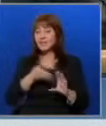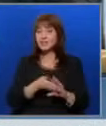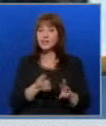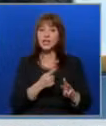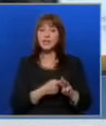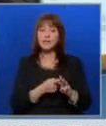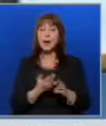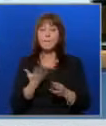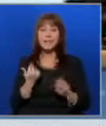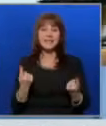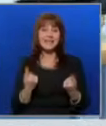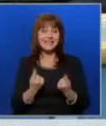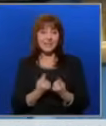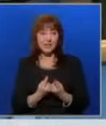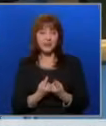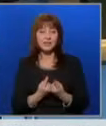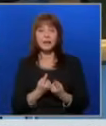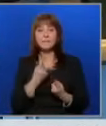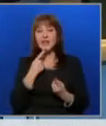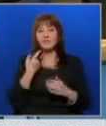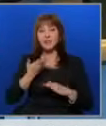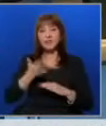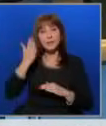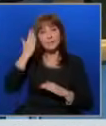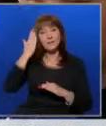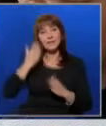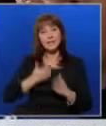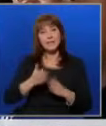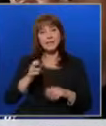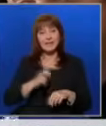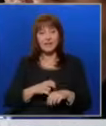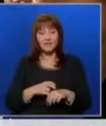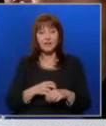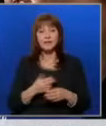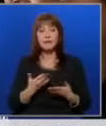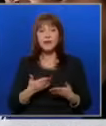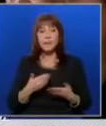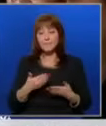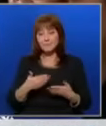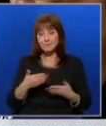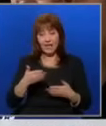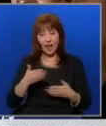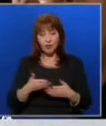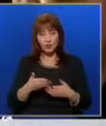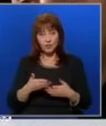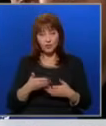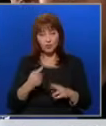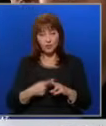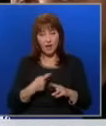на вътрешните министри през декември, на която се очаква решение. Предстоят в края на месец ноември избори в